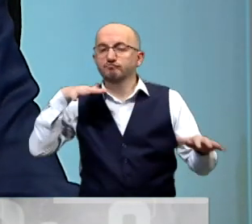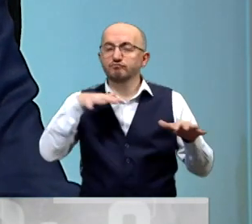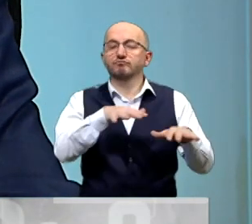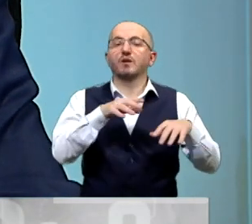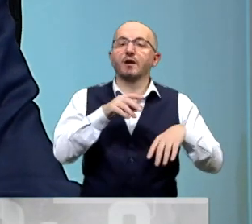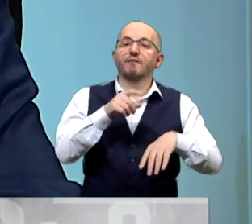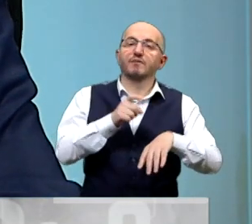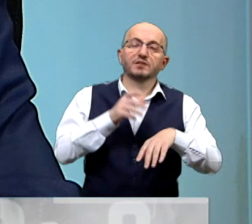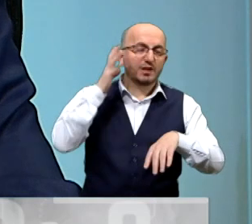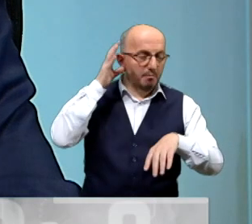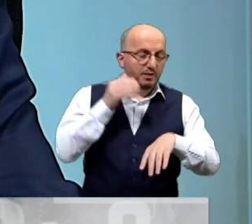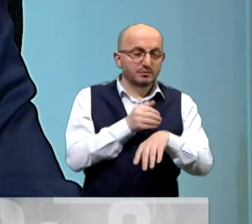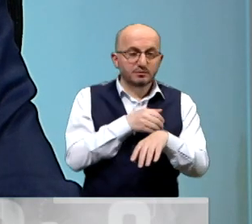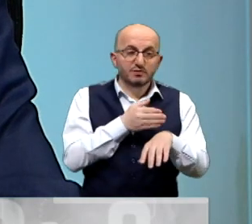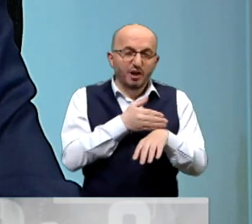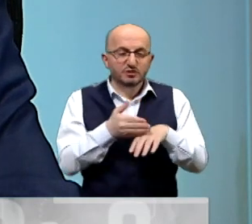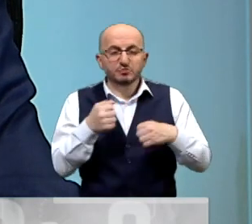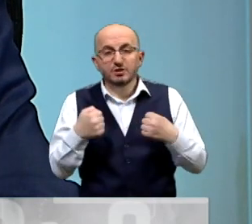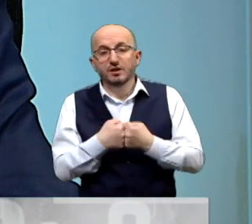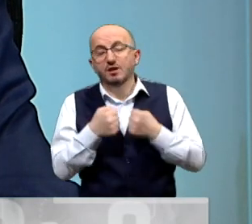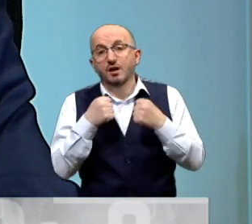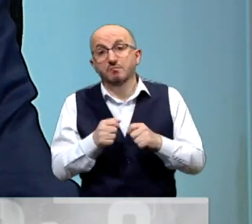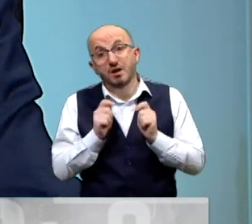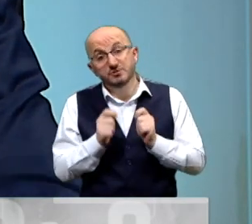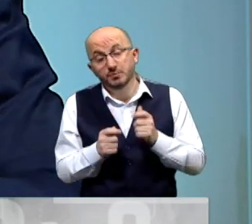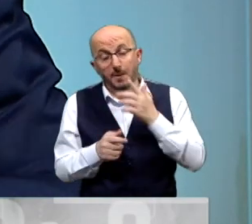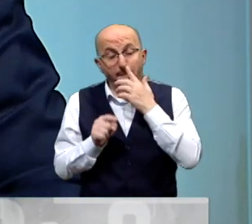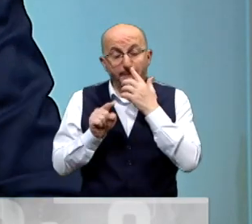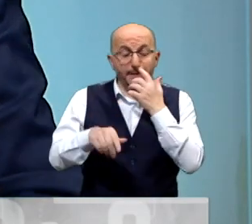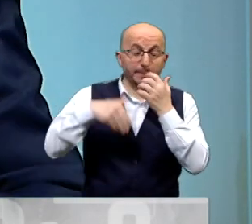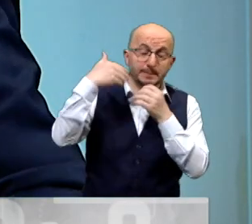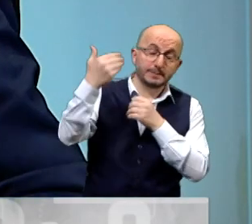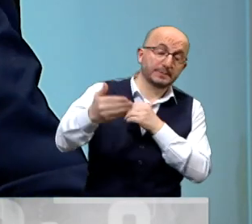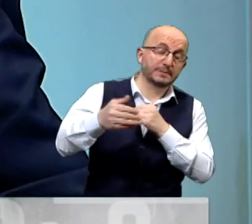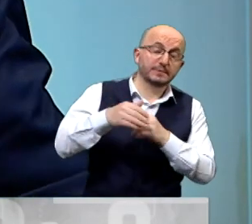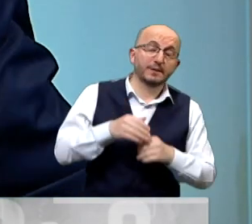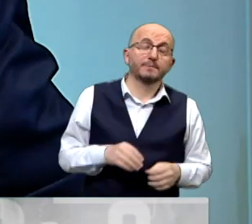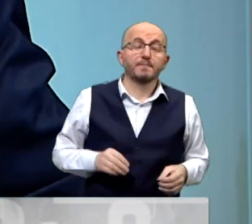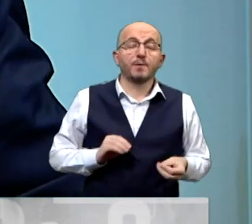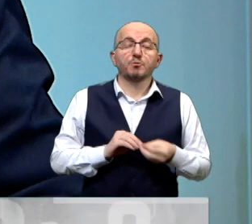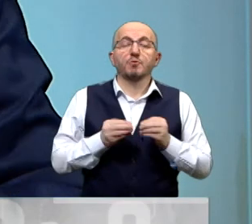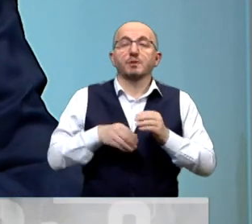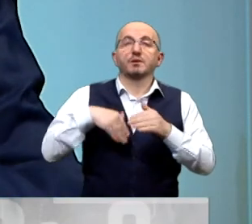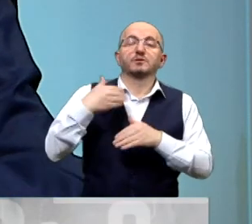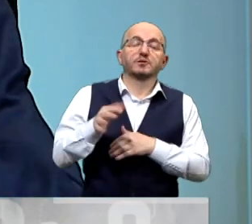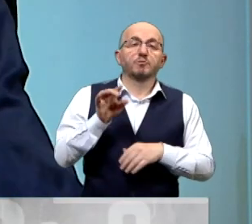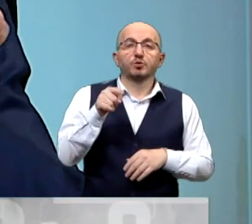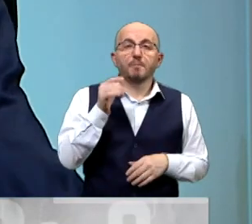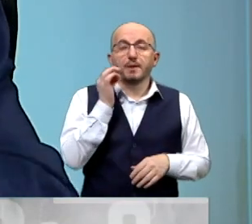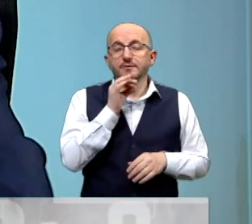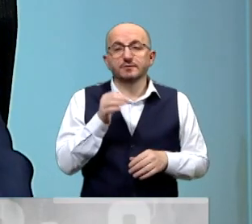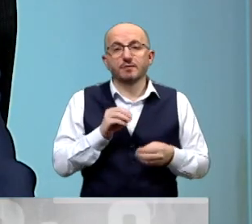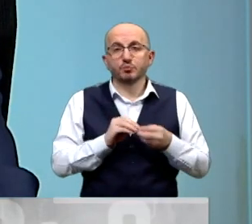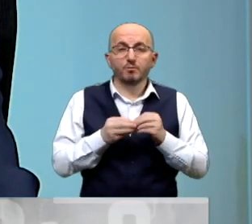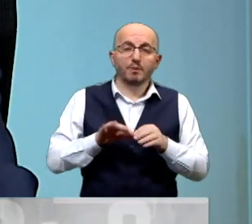vakit namaz kazaya kalmış bunların dışında bu mazeretlerin dışında buna benzer mazeretler